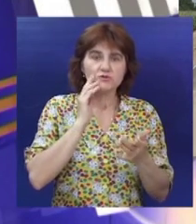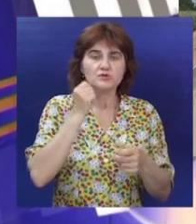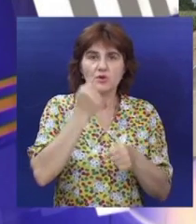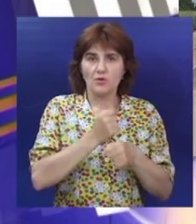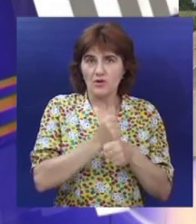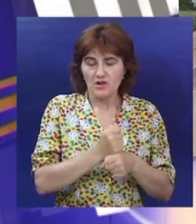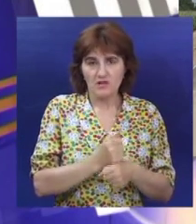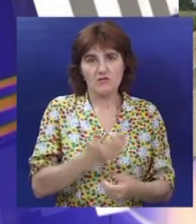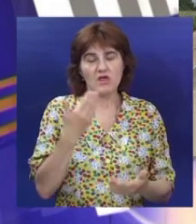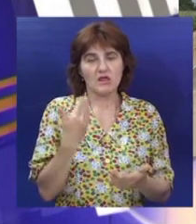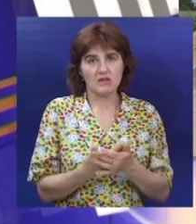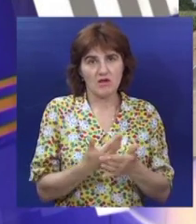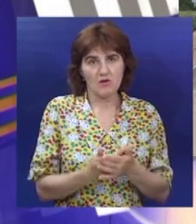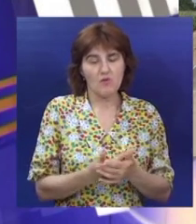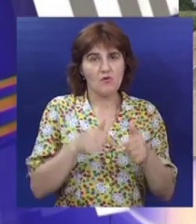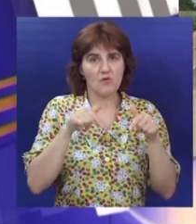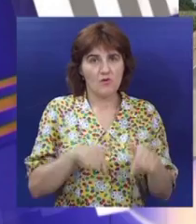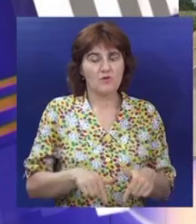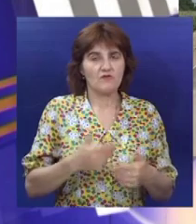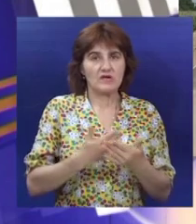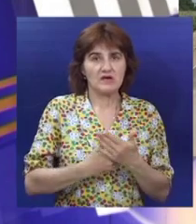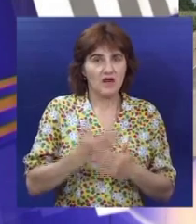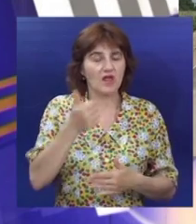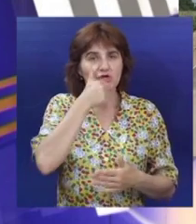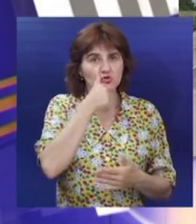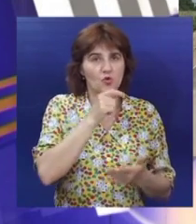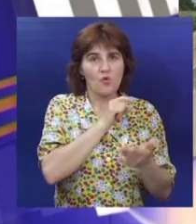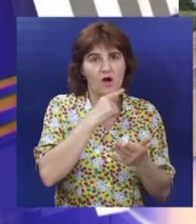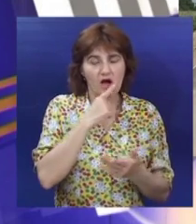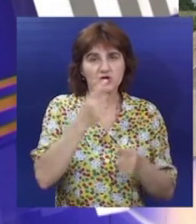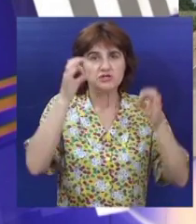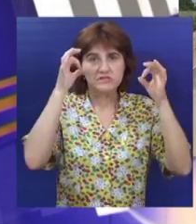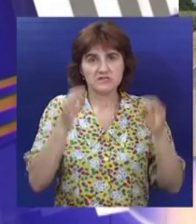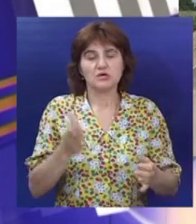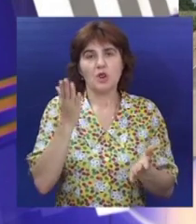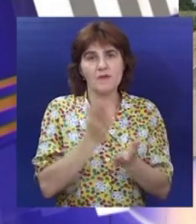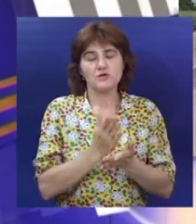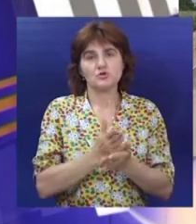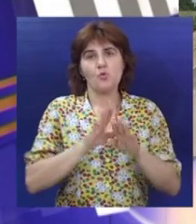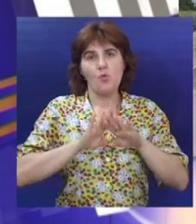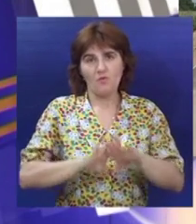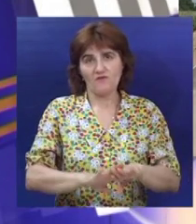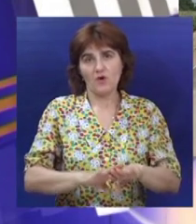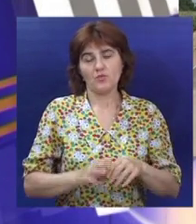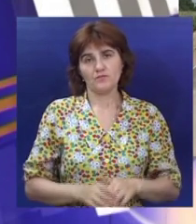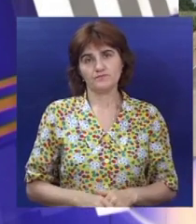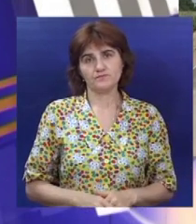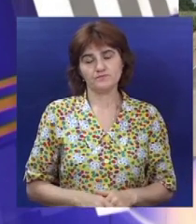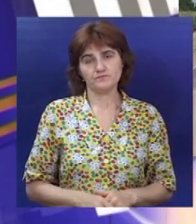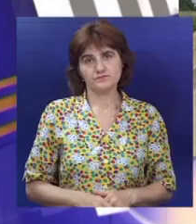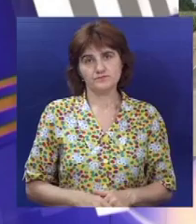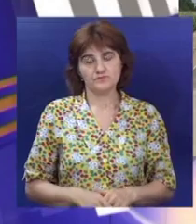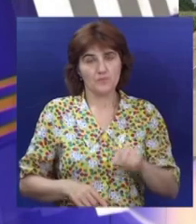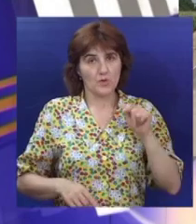je manifestovao profesionalizam lokalne samouprave u smislu da ono što obeća zna da je obećala tako da može da se ispuni